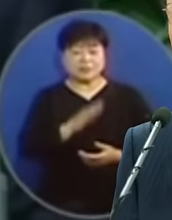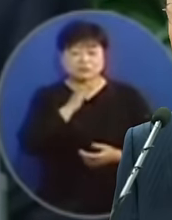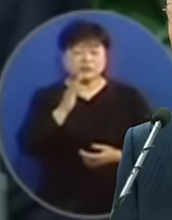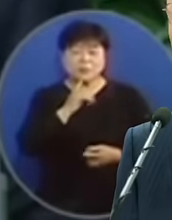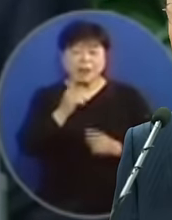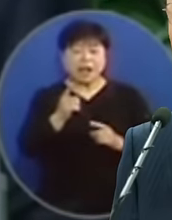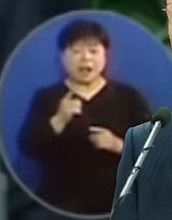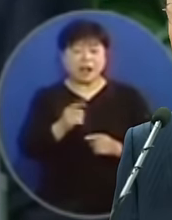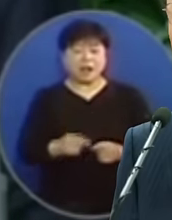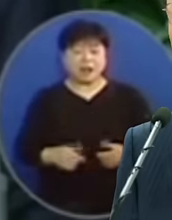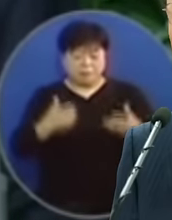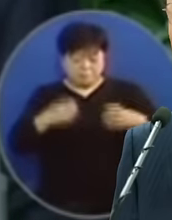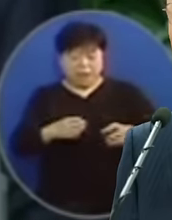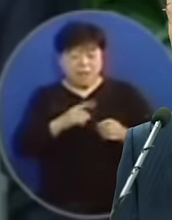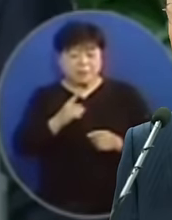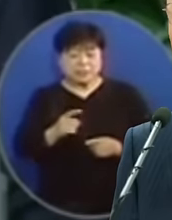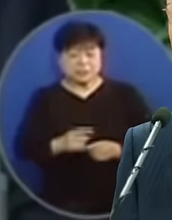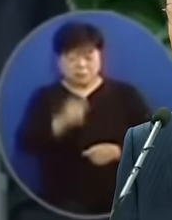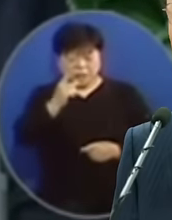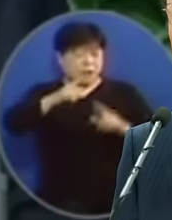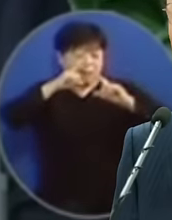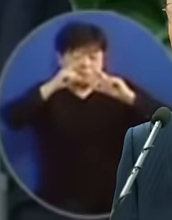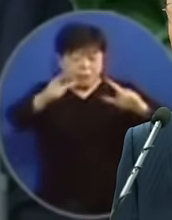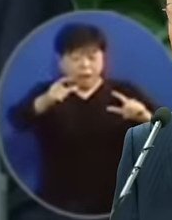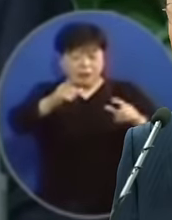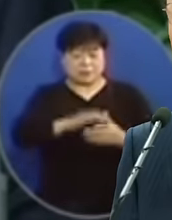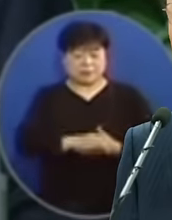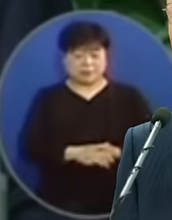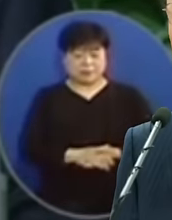한 사람, 파괴적인 말을 한 사람은 강하게 말합니다.